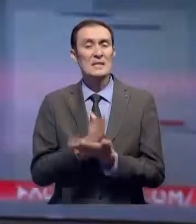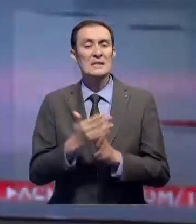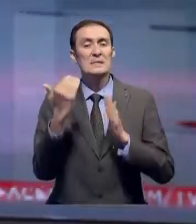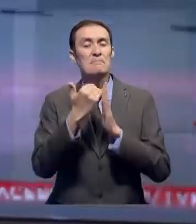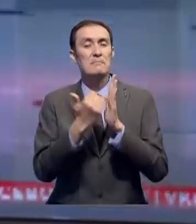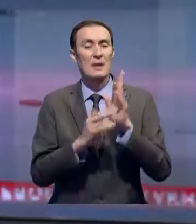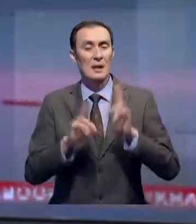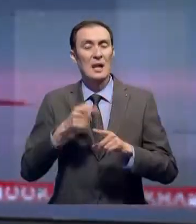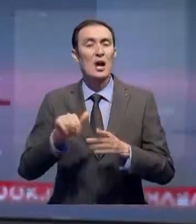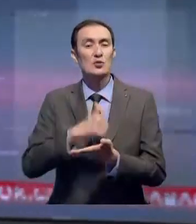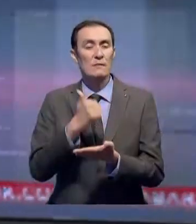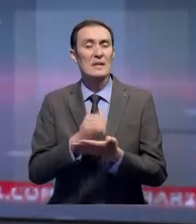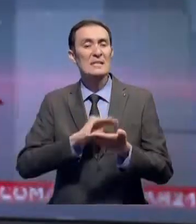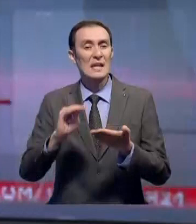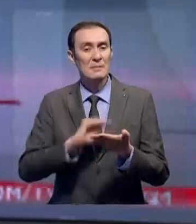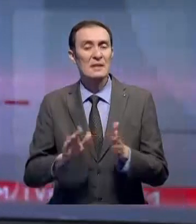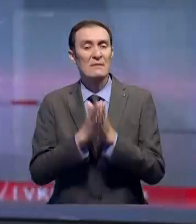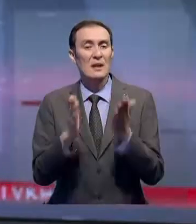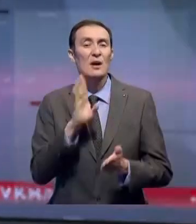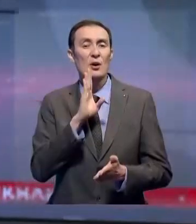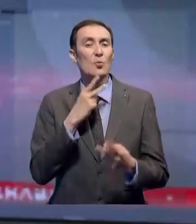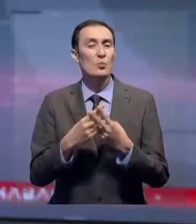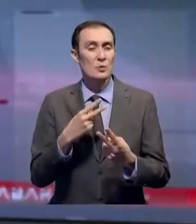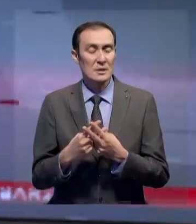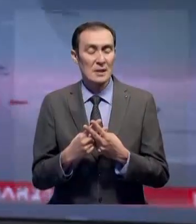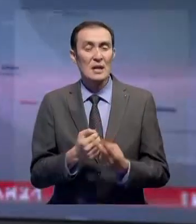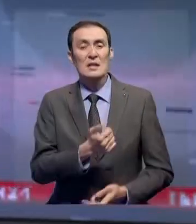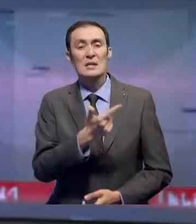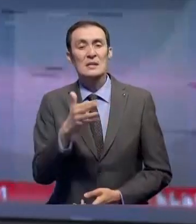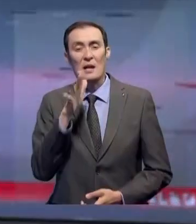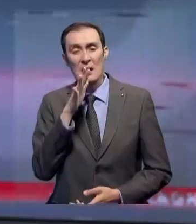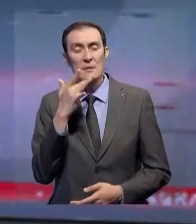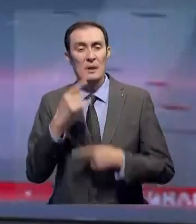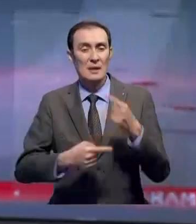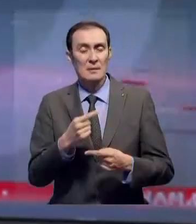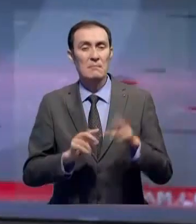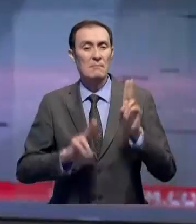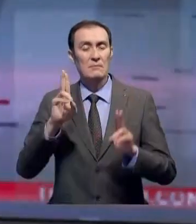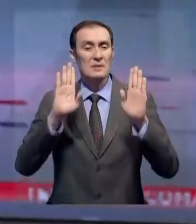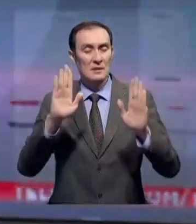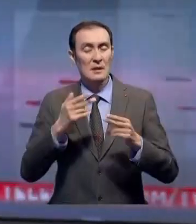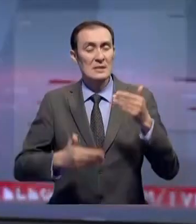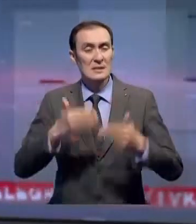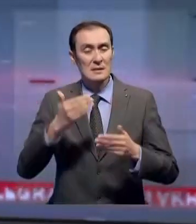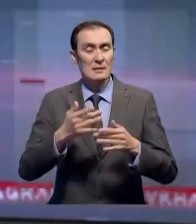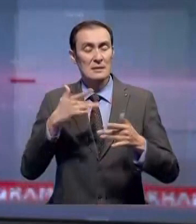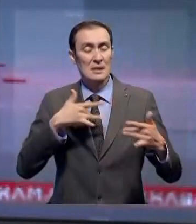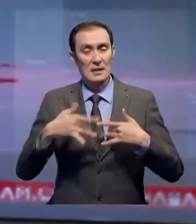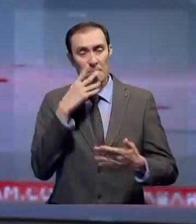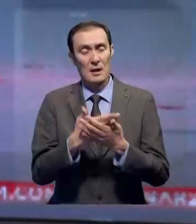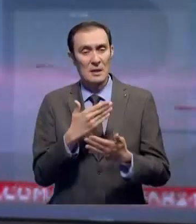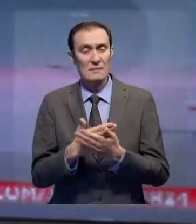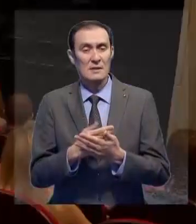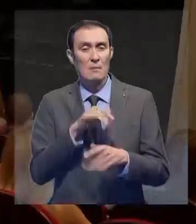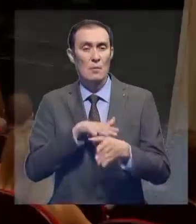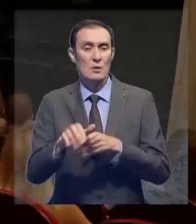спектакль, основанный на записях и дневниках узниц. Уже несколько лет подряд постановка проходит с аншлагом. Юлия Тужилкина продолжит.